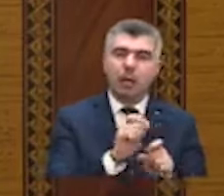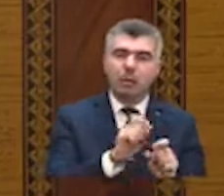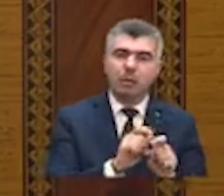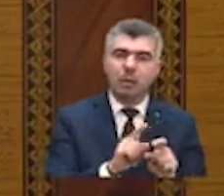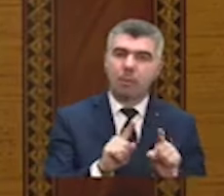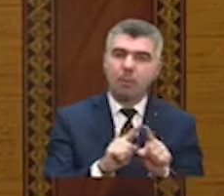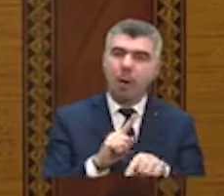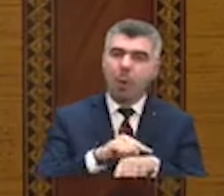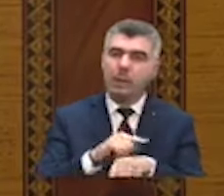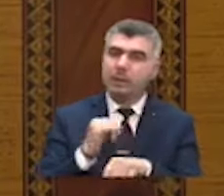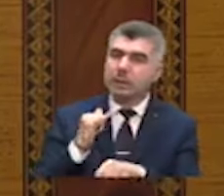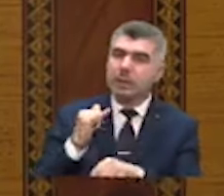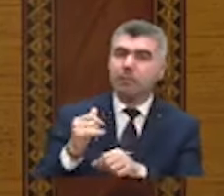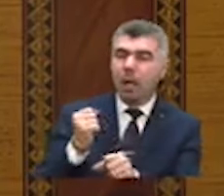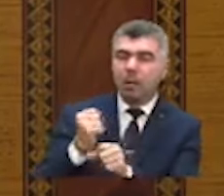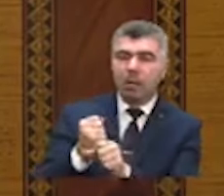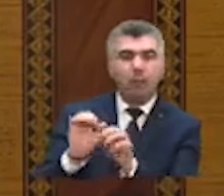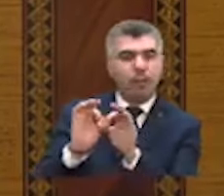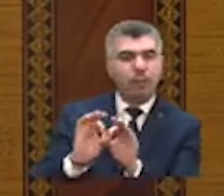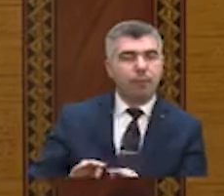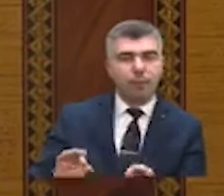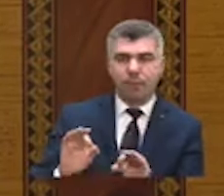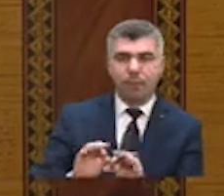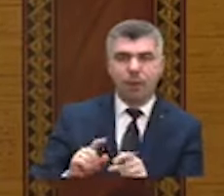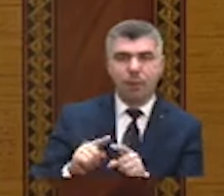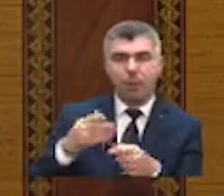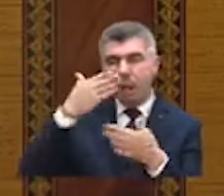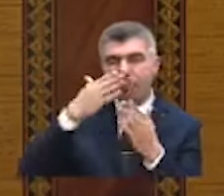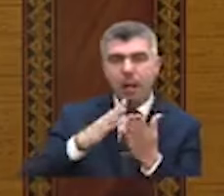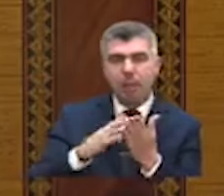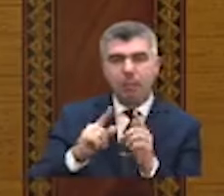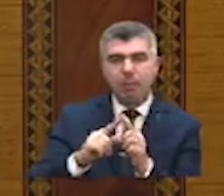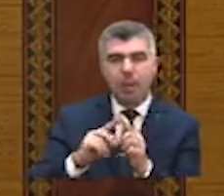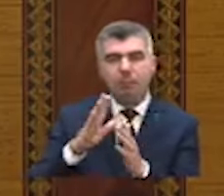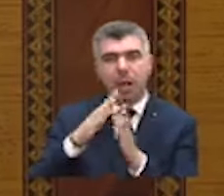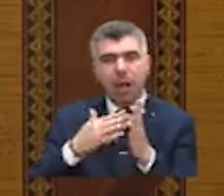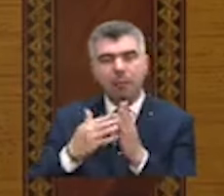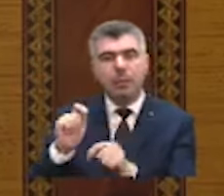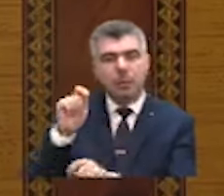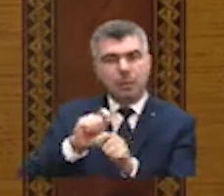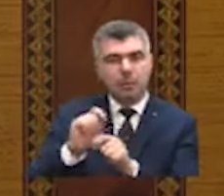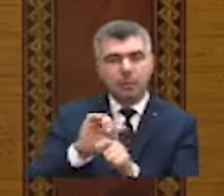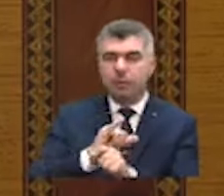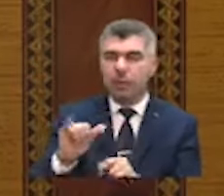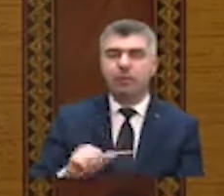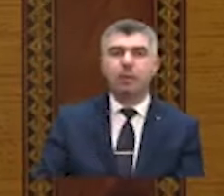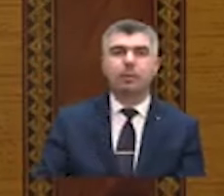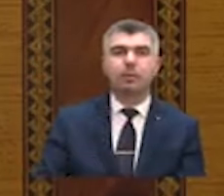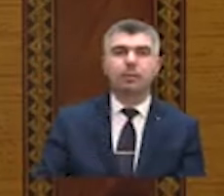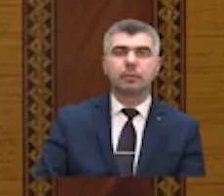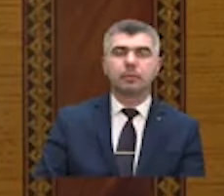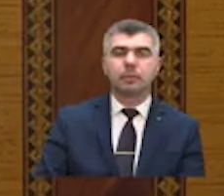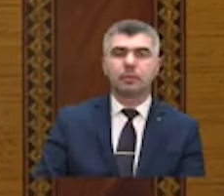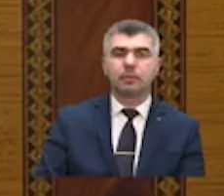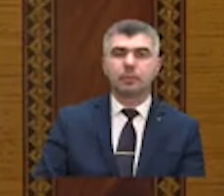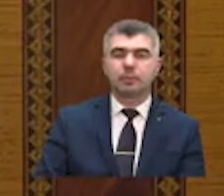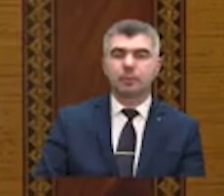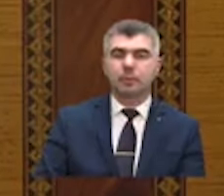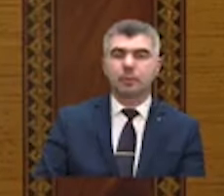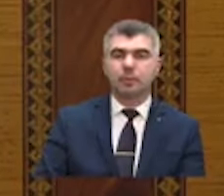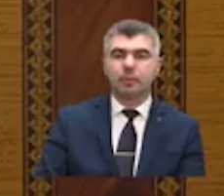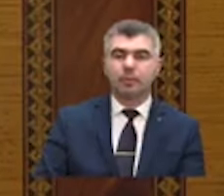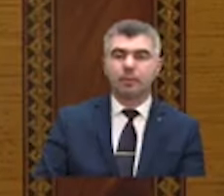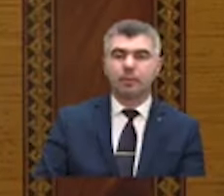لان ما يمكنش المغاربه غدي نبقاو كل سنه نعملوا معهم هذ البرامج وكان يمكن